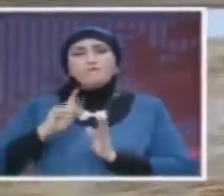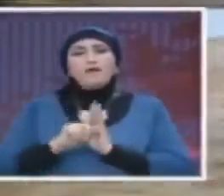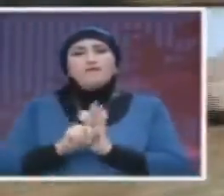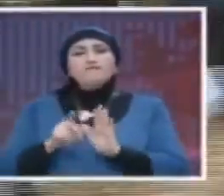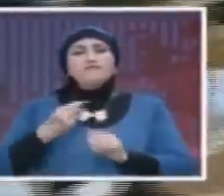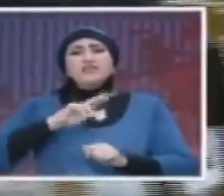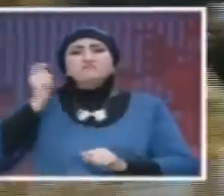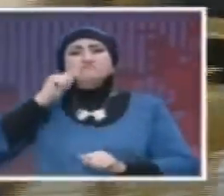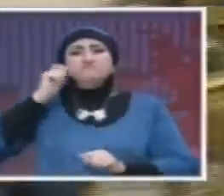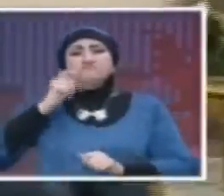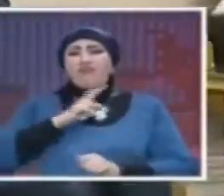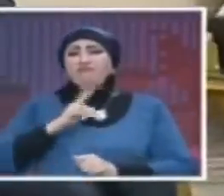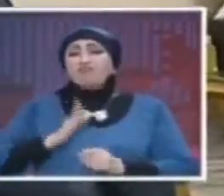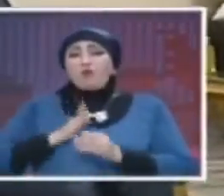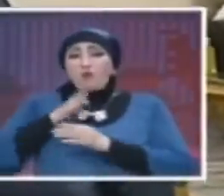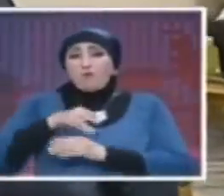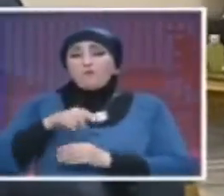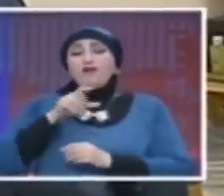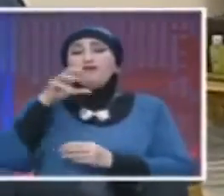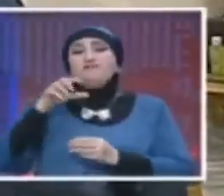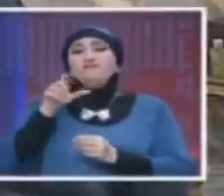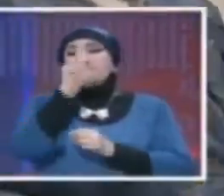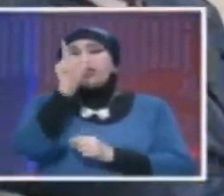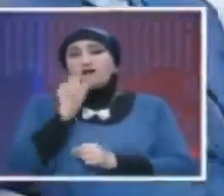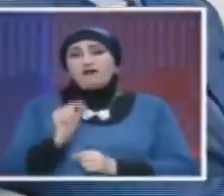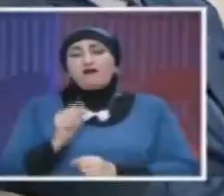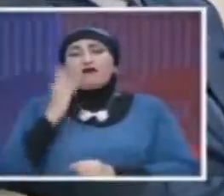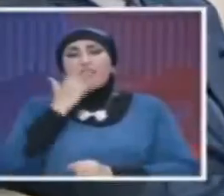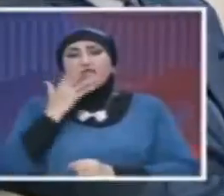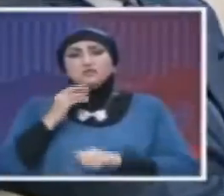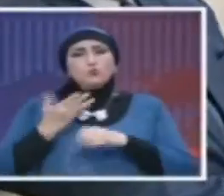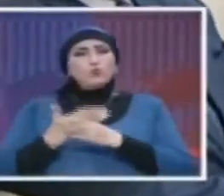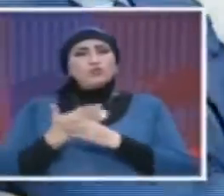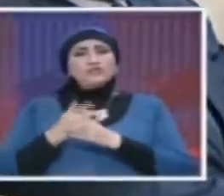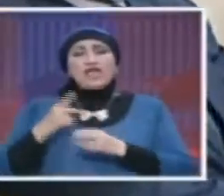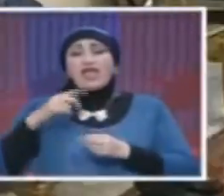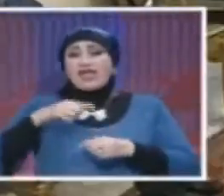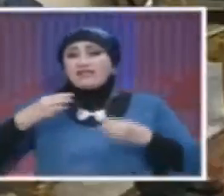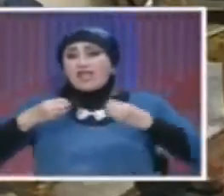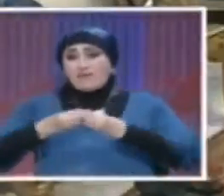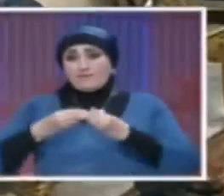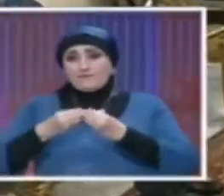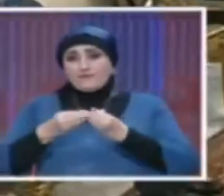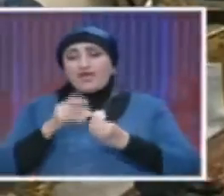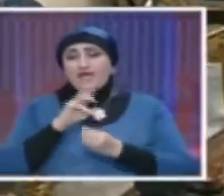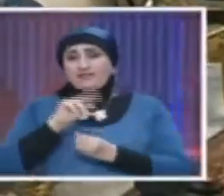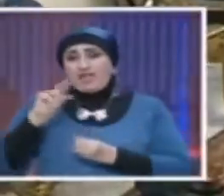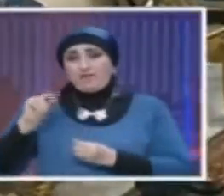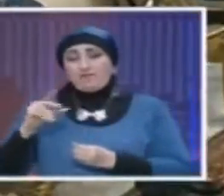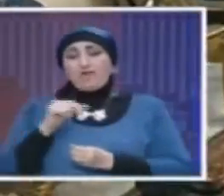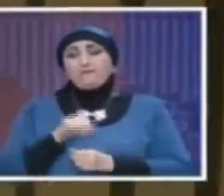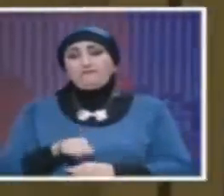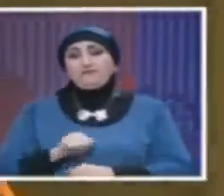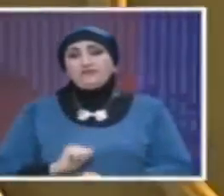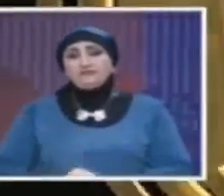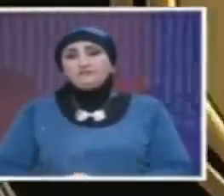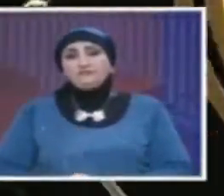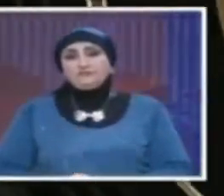الإرهاب العابر للحدود في القارة الإفريقية، وذلك بالتكامل مع الجهود القارية ذات الصلة.